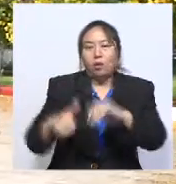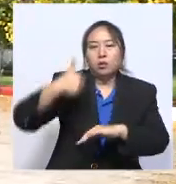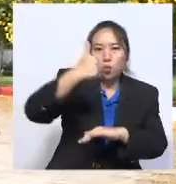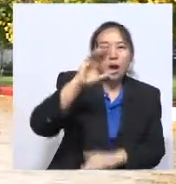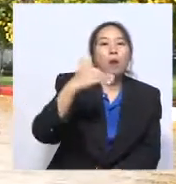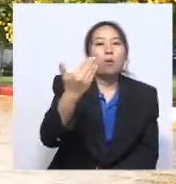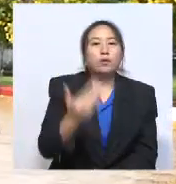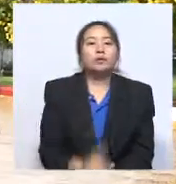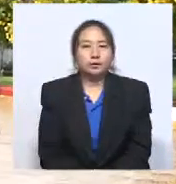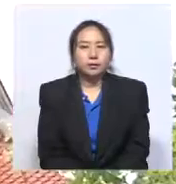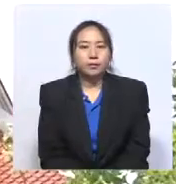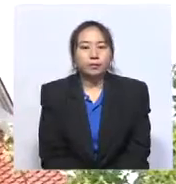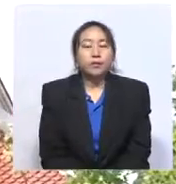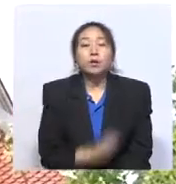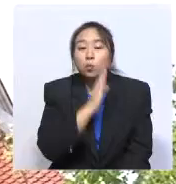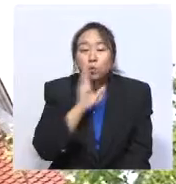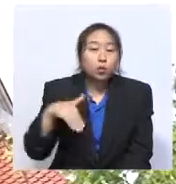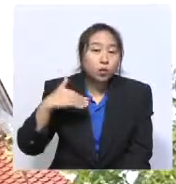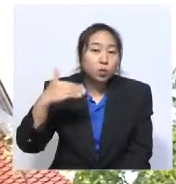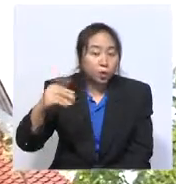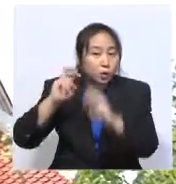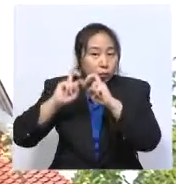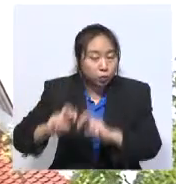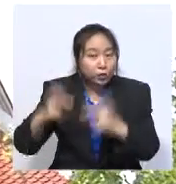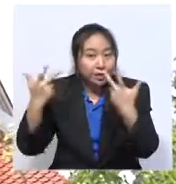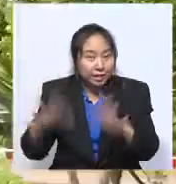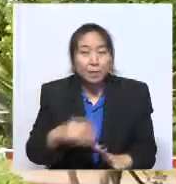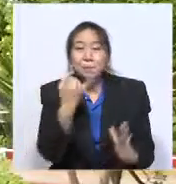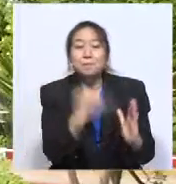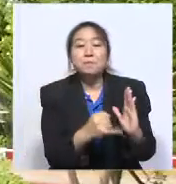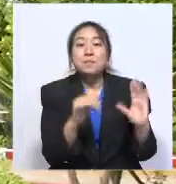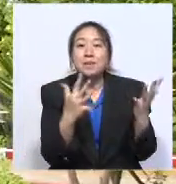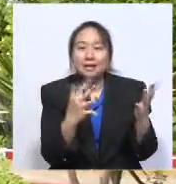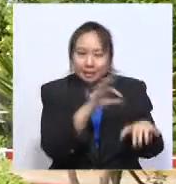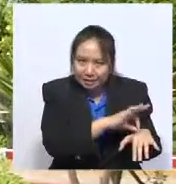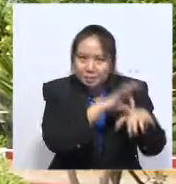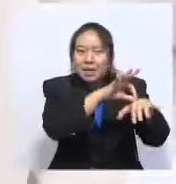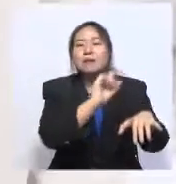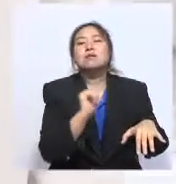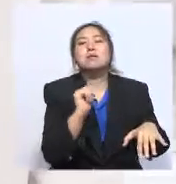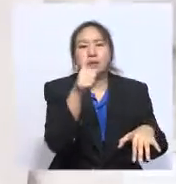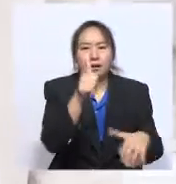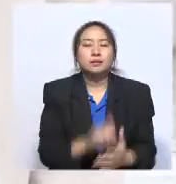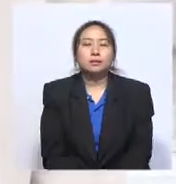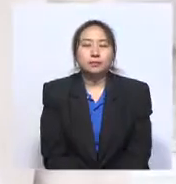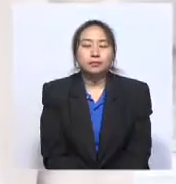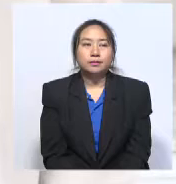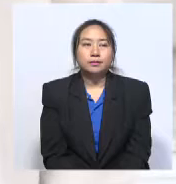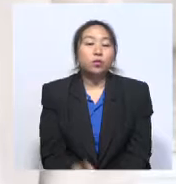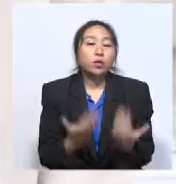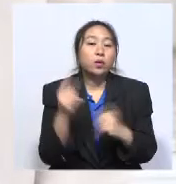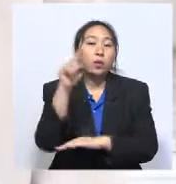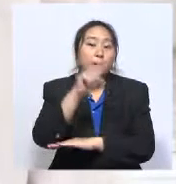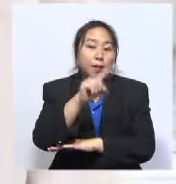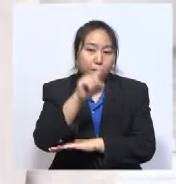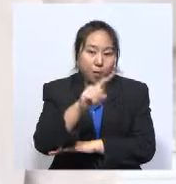ราวก่อนซึ่งหากต่อมาการสอบสวนแล้วเสร็จถ้าไม่เกี่ยวข้องก็แต่งตั้งขึ้นใหม่ได้อีกครั้งซึ่งในวันนี้นะครับเวลาบ่